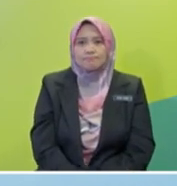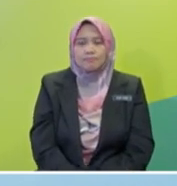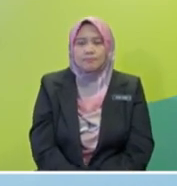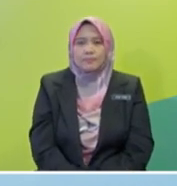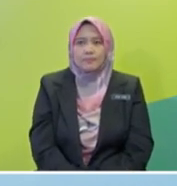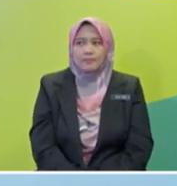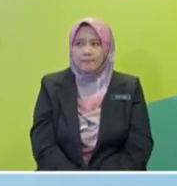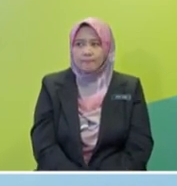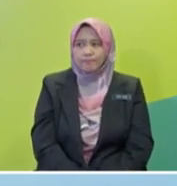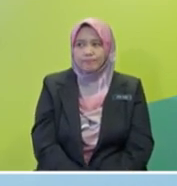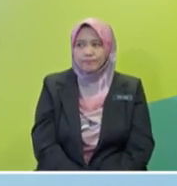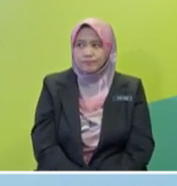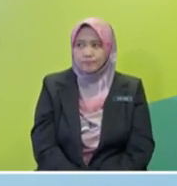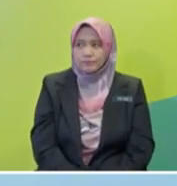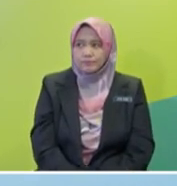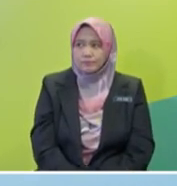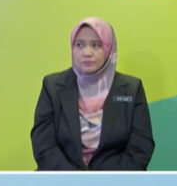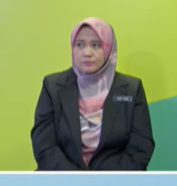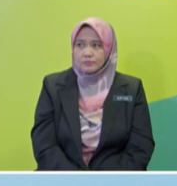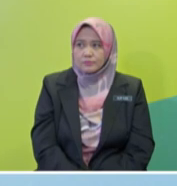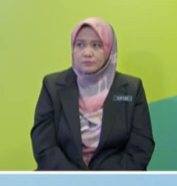sensitif huruf kemudian